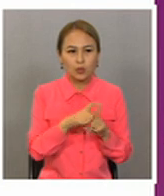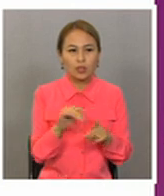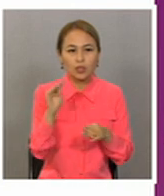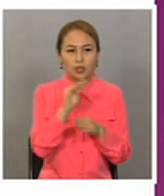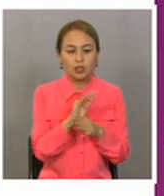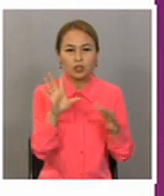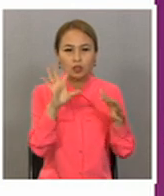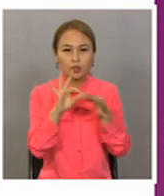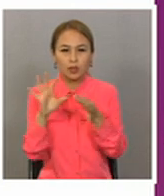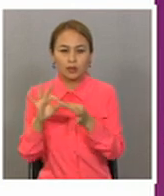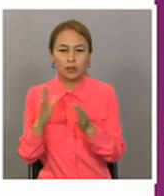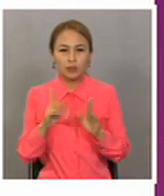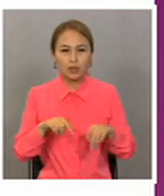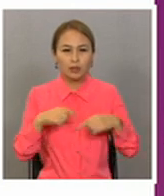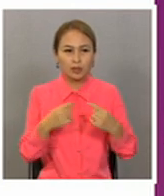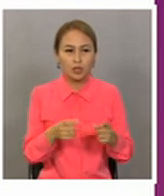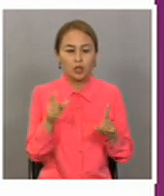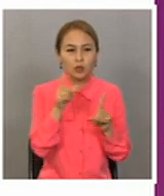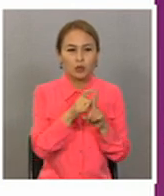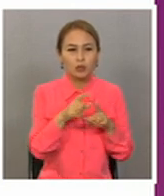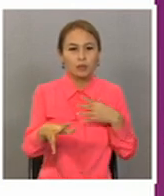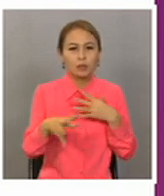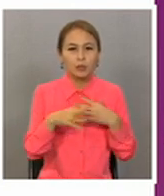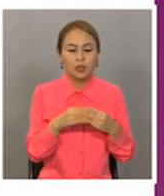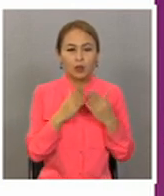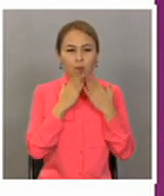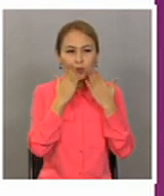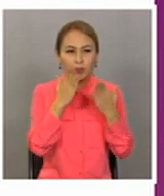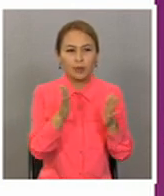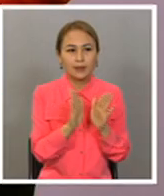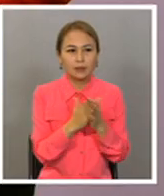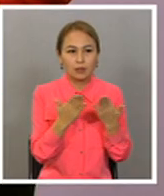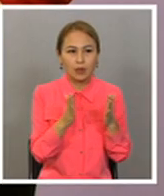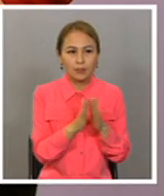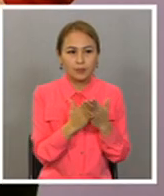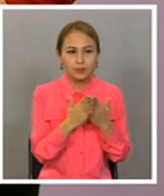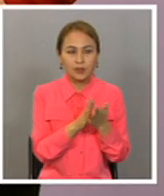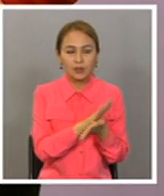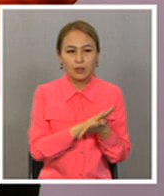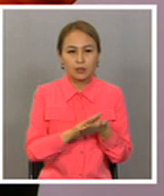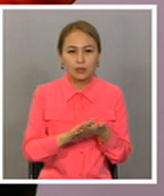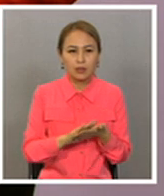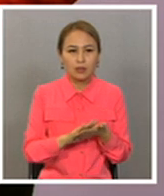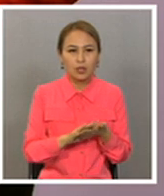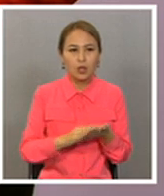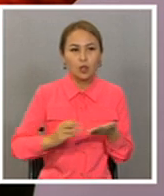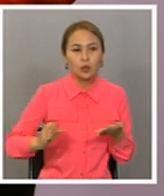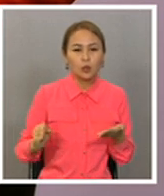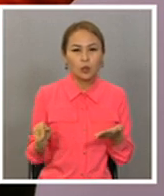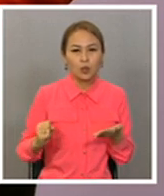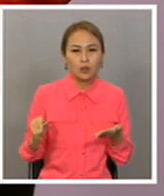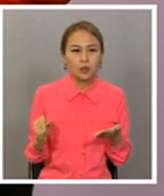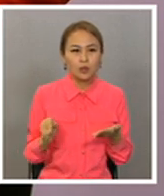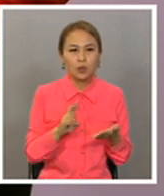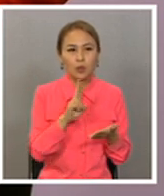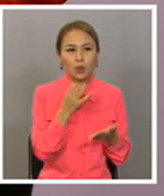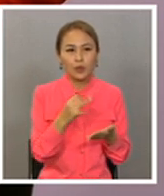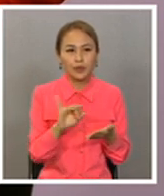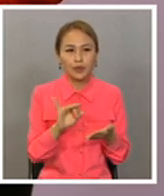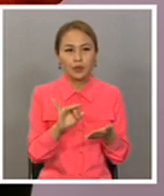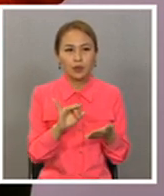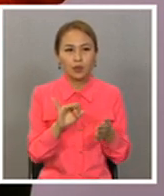жырнақтар берілген. Сөздерімізді бірге оқиық. Кітап, таза, дос,